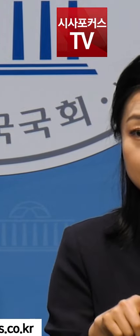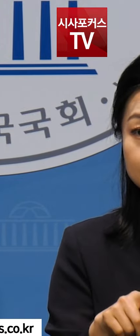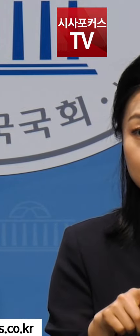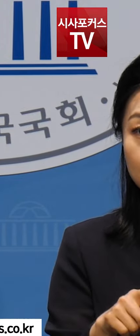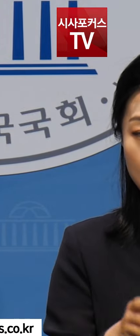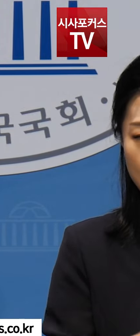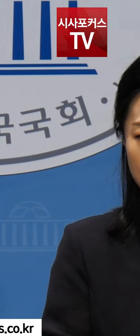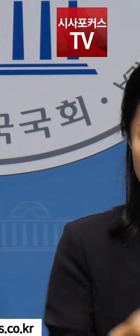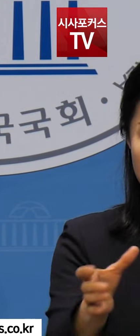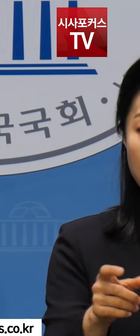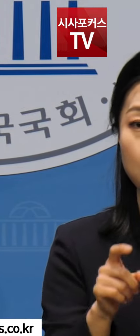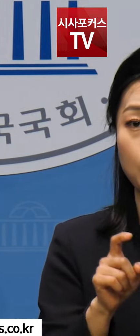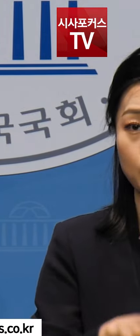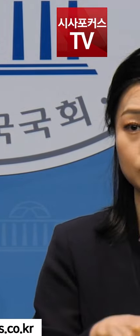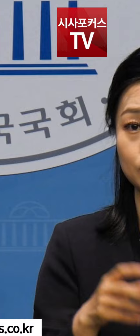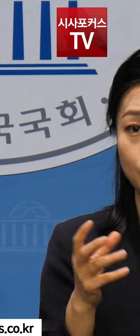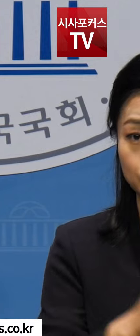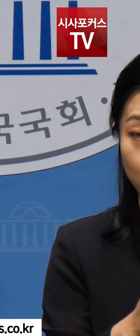그런